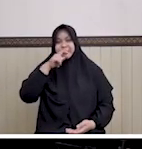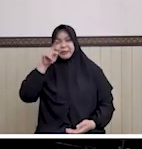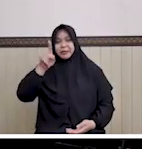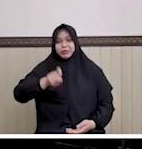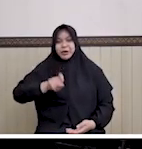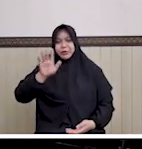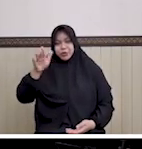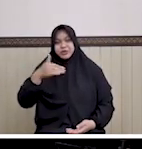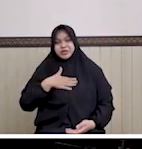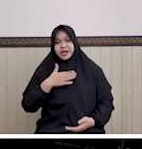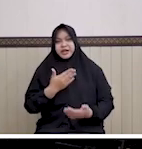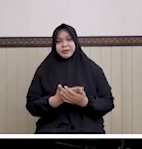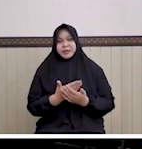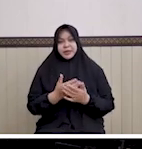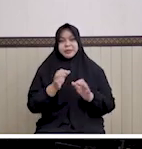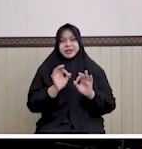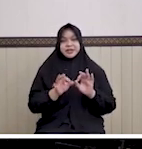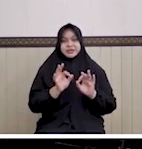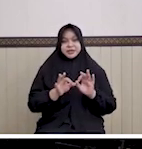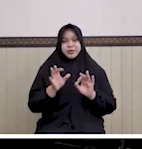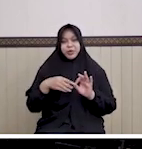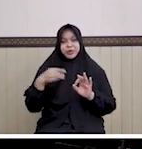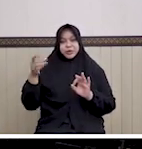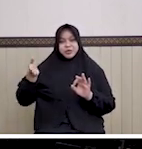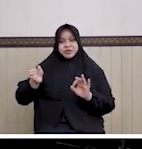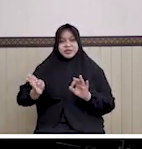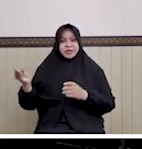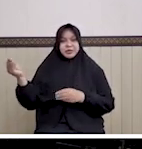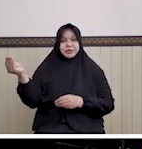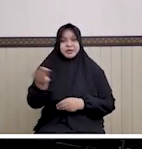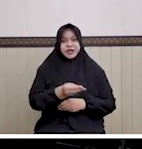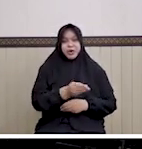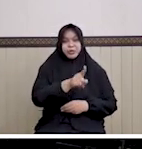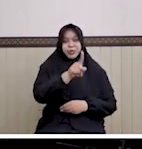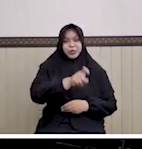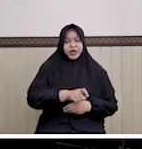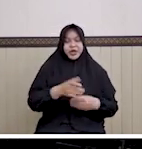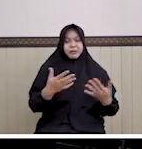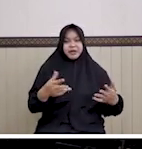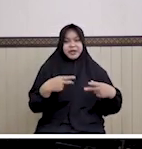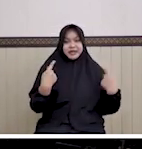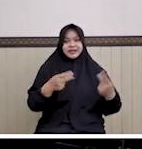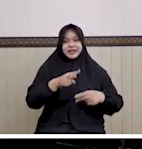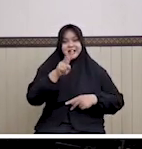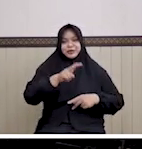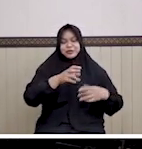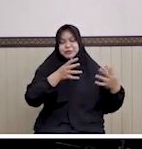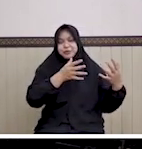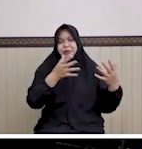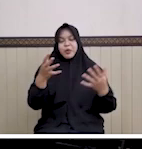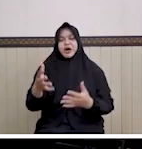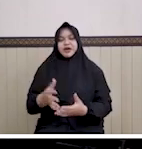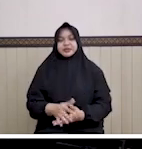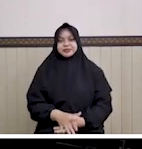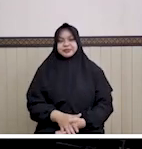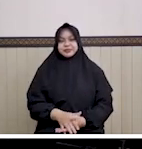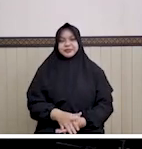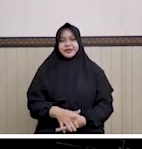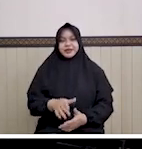penerjemah Bu terkait dengan ini Oh ya serta sediakan bentuknya Bapak nanti Misalnya kita harus membawa ke